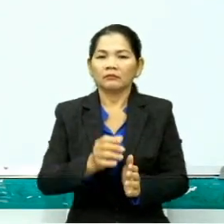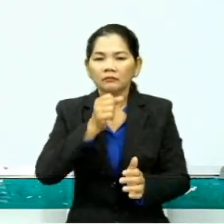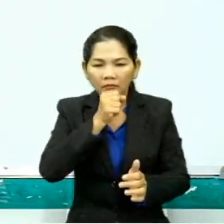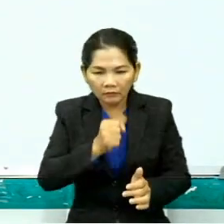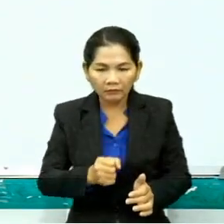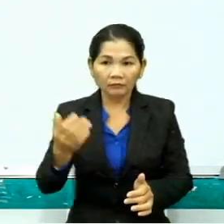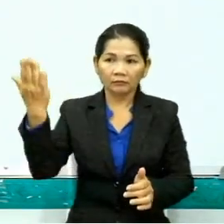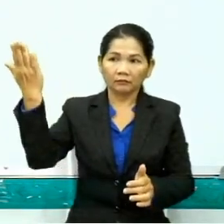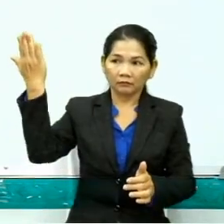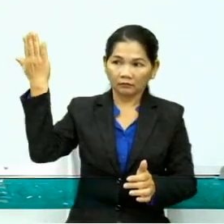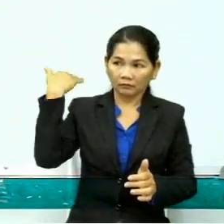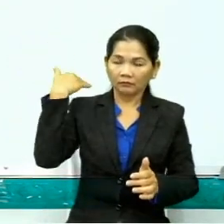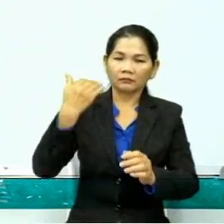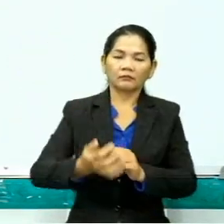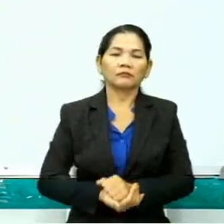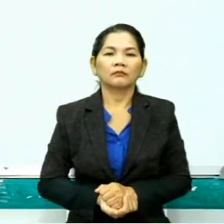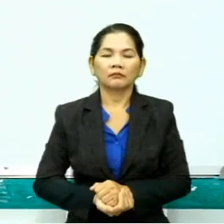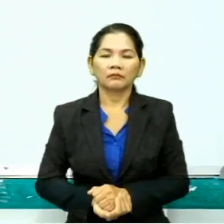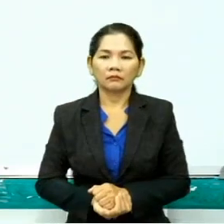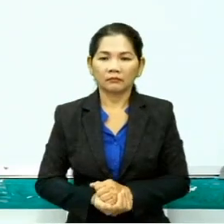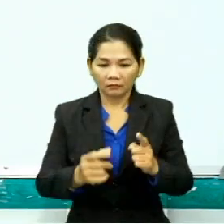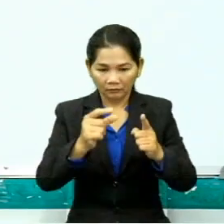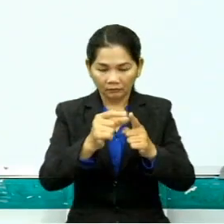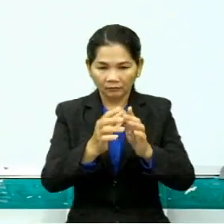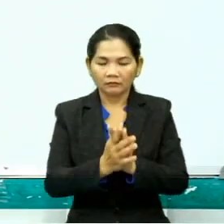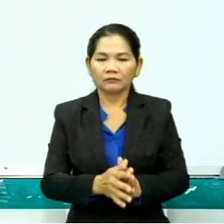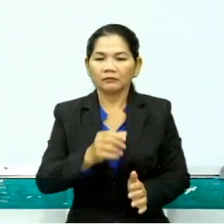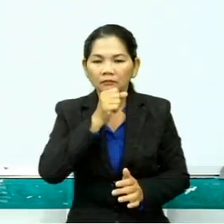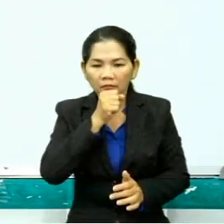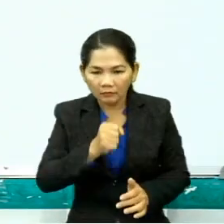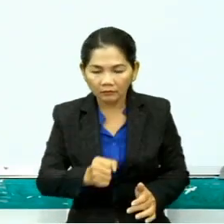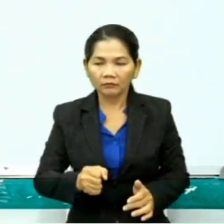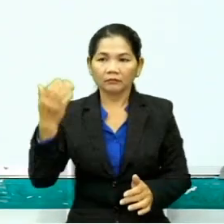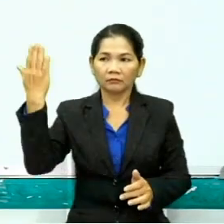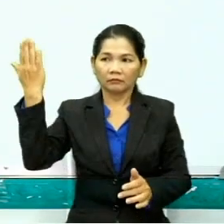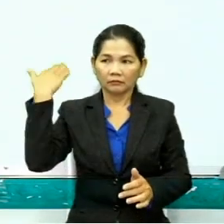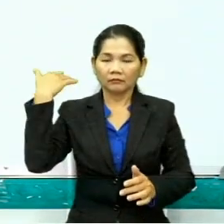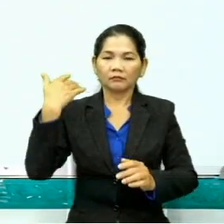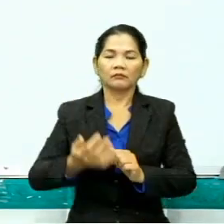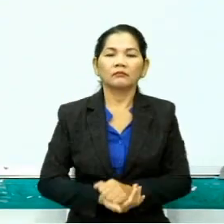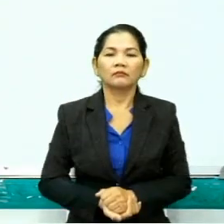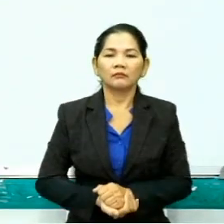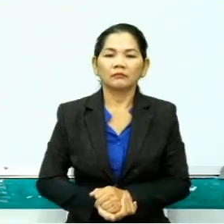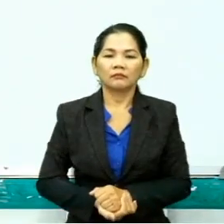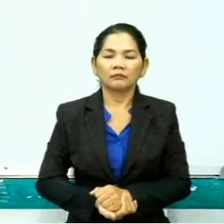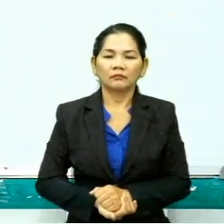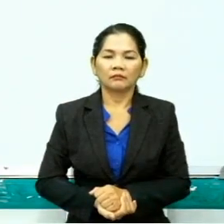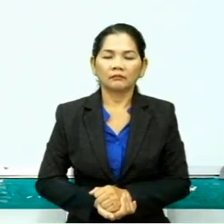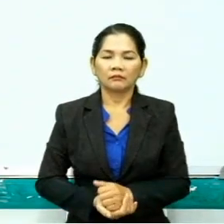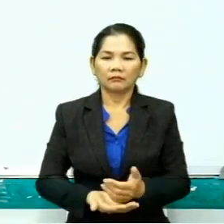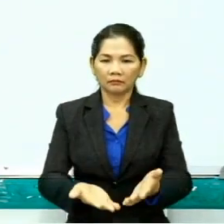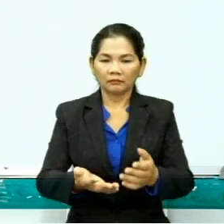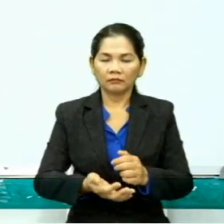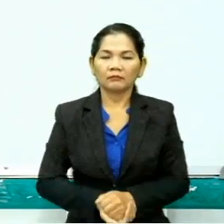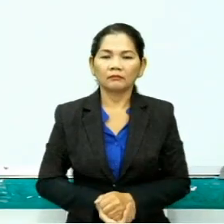tả lấy dừng mơ và to tiệt ta bịa nà tới đầm miến bịa đồn ta nó con á chà ta đi con